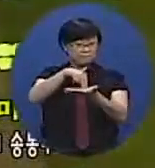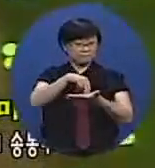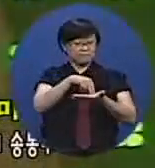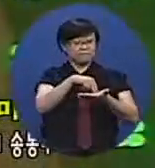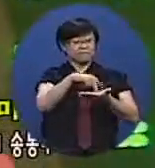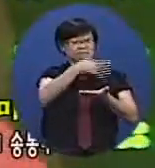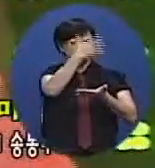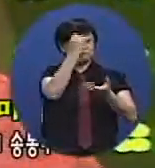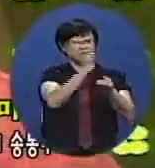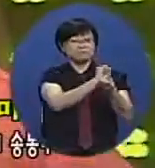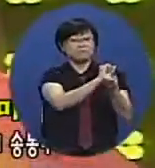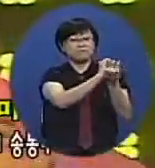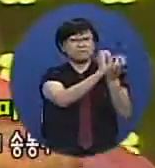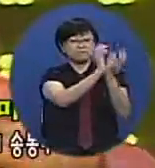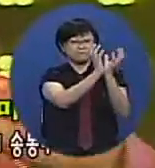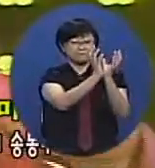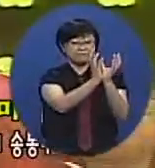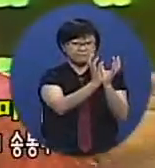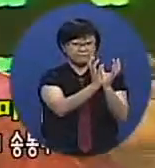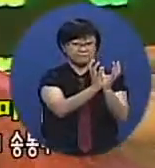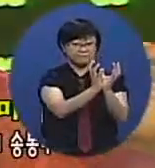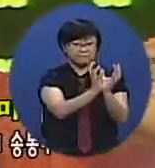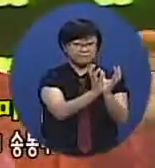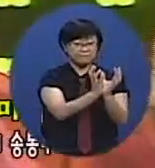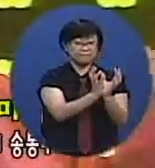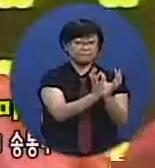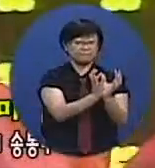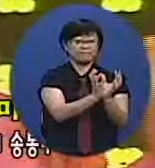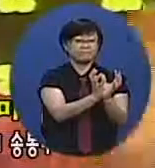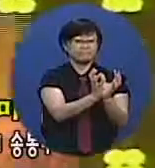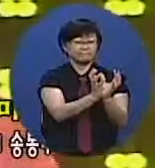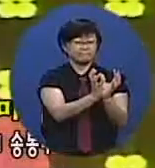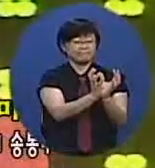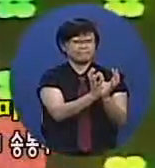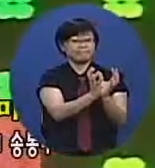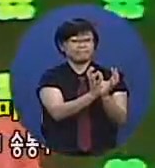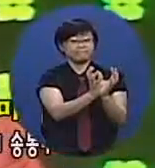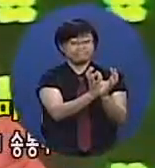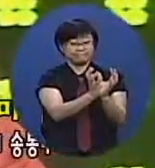외로운 할미 있고